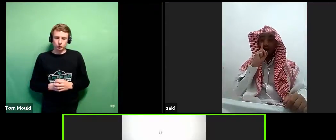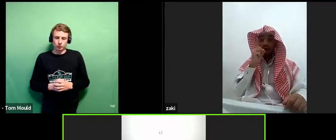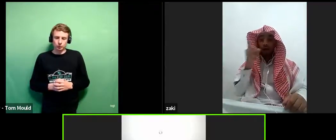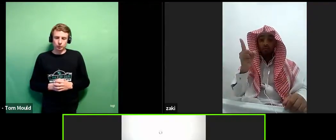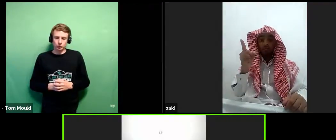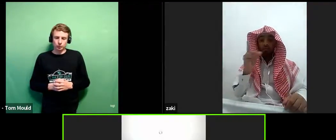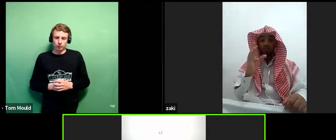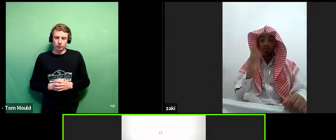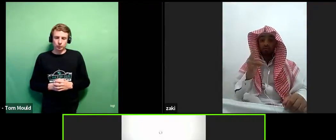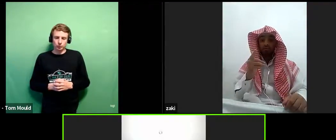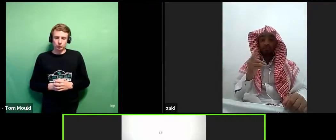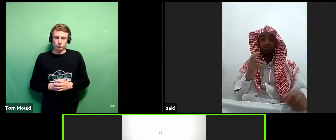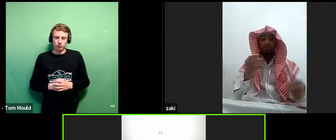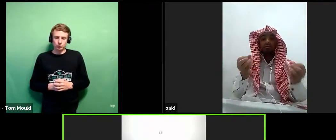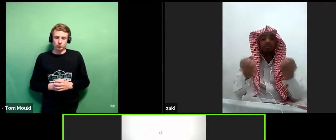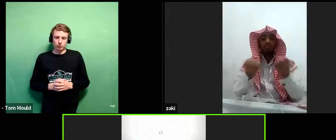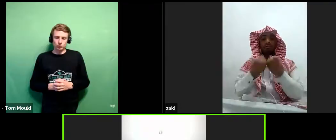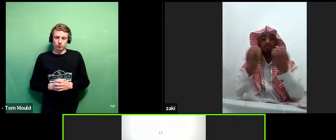والفحشاء